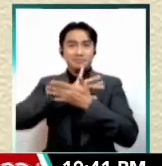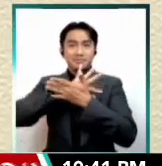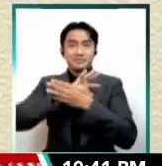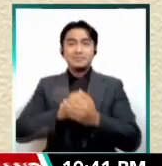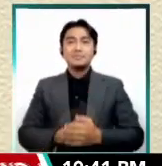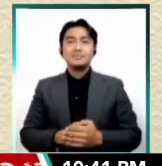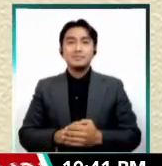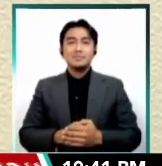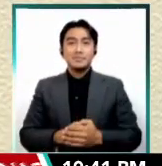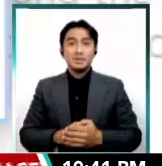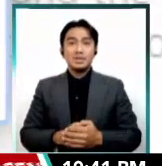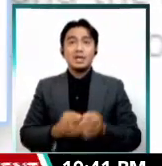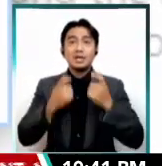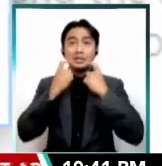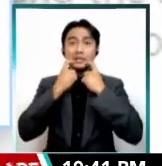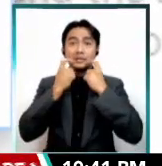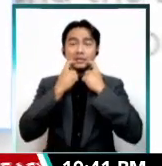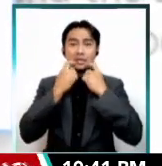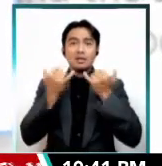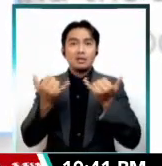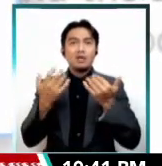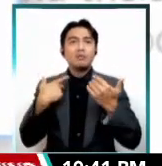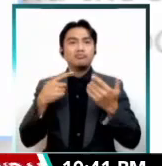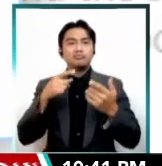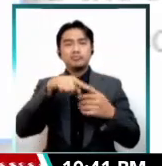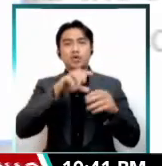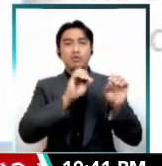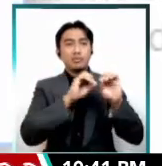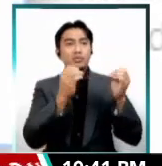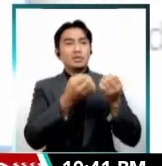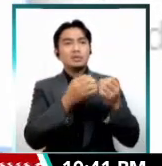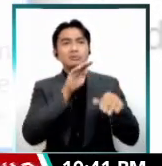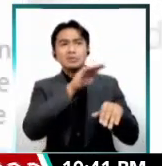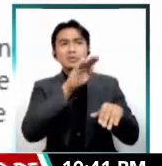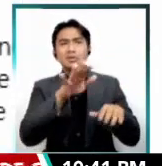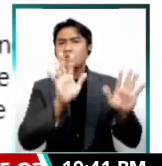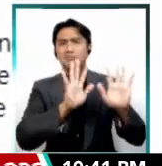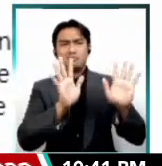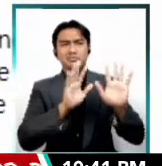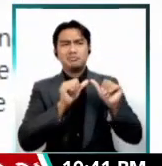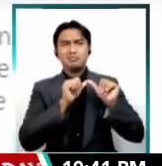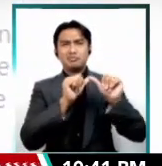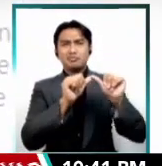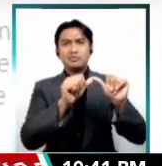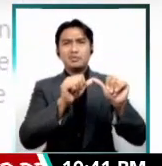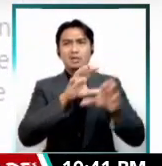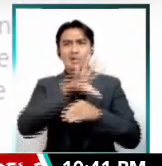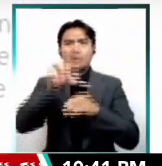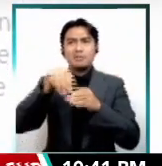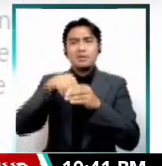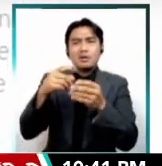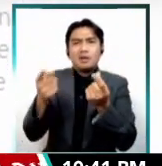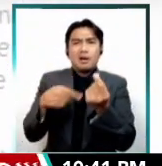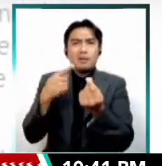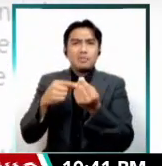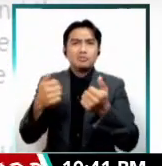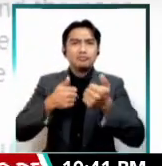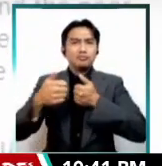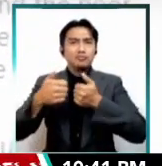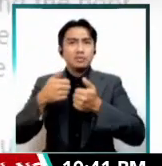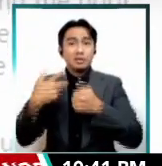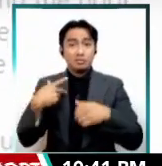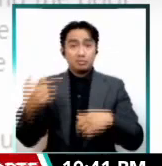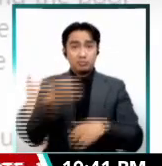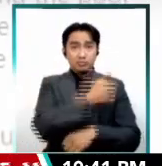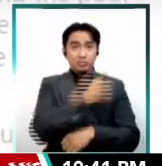Sara Duterte sa mga organizer ng Sara All Philippines na huwag nang ituloy ang pinaplanong caravan mula Cotabato papuntang Manila simula